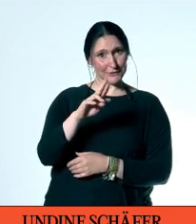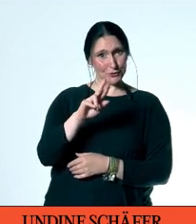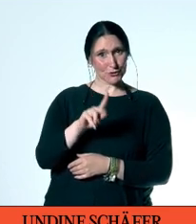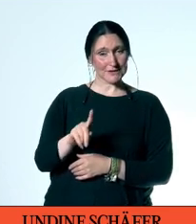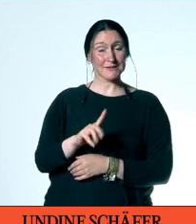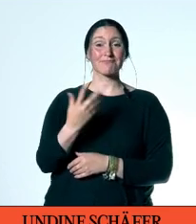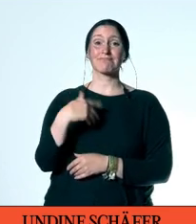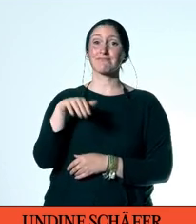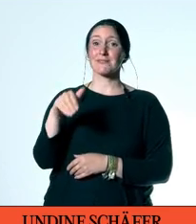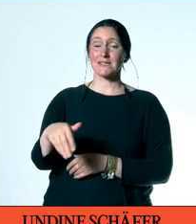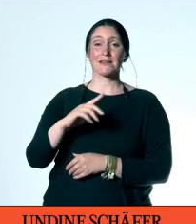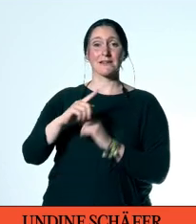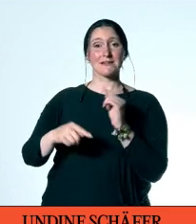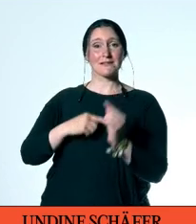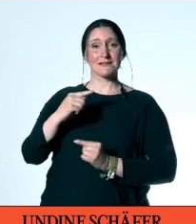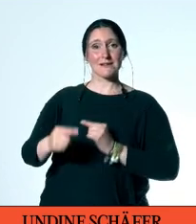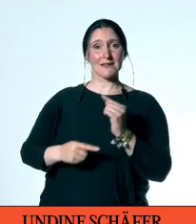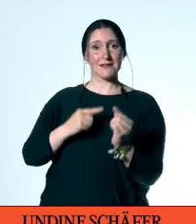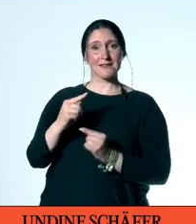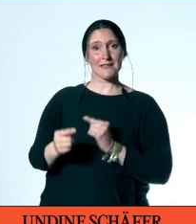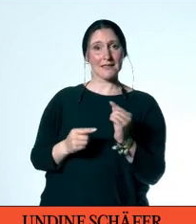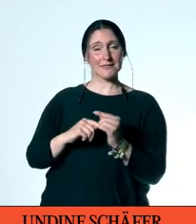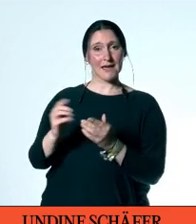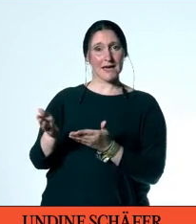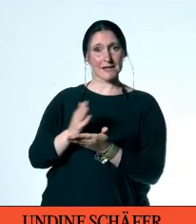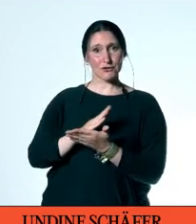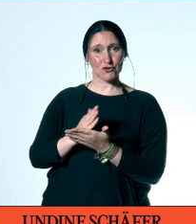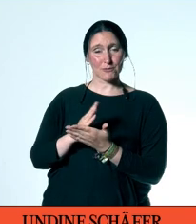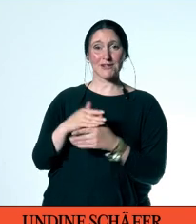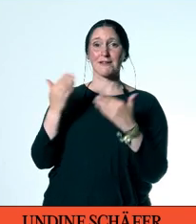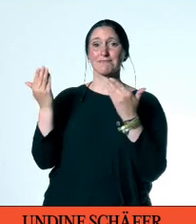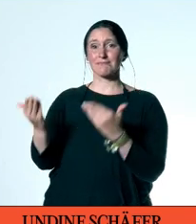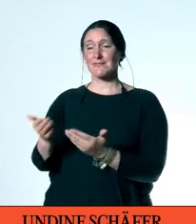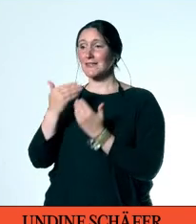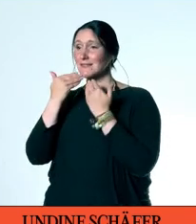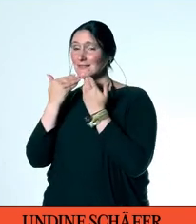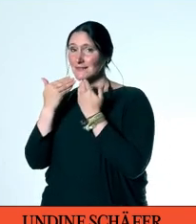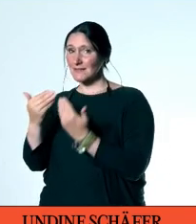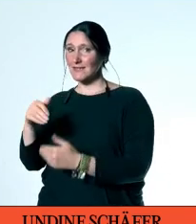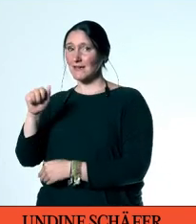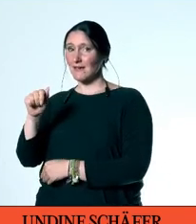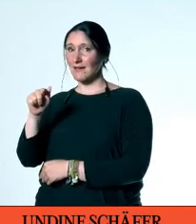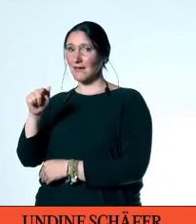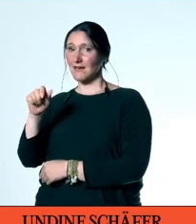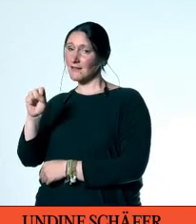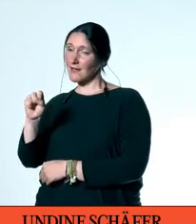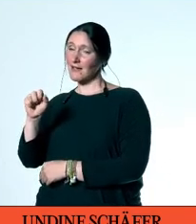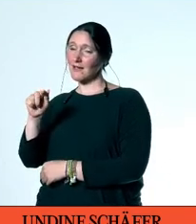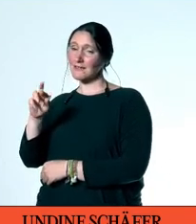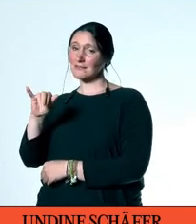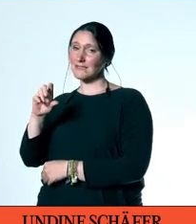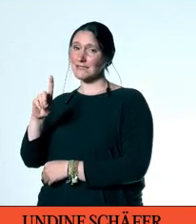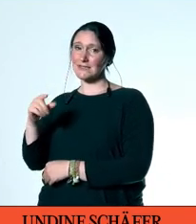sign language. Danke an Undine. Thank you to our German translator, Lilian Strip. My name is Miguel